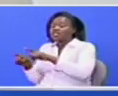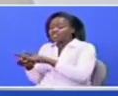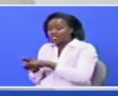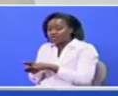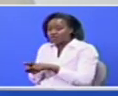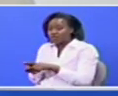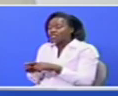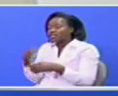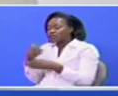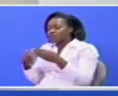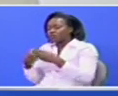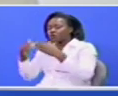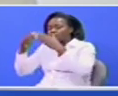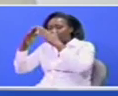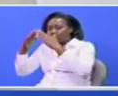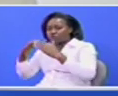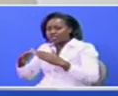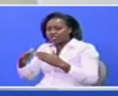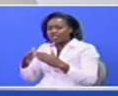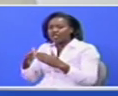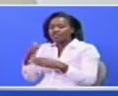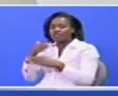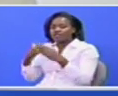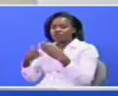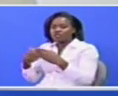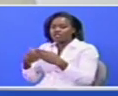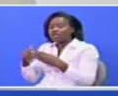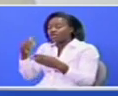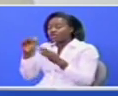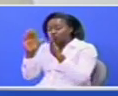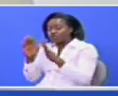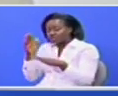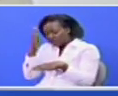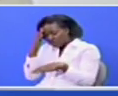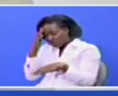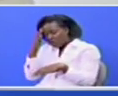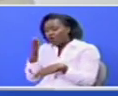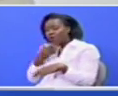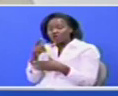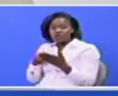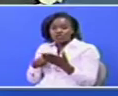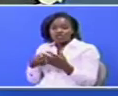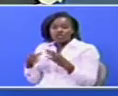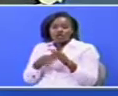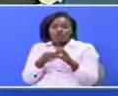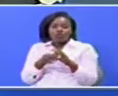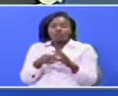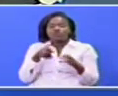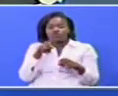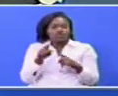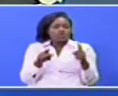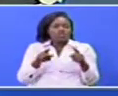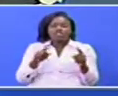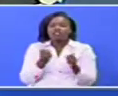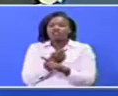watu wanafanya ujenzi, vifaa viko kila mahali. La muhimu ni kujua unataka nini, nini hauna. Na ushirikiano wenu na hizi kaunti